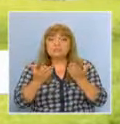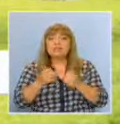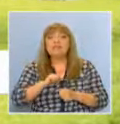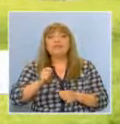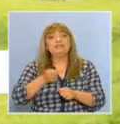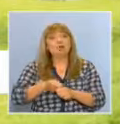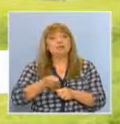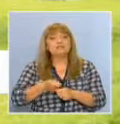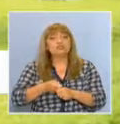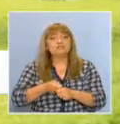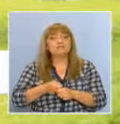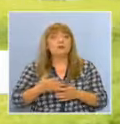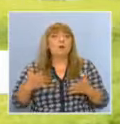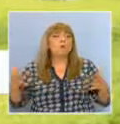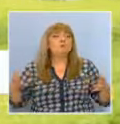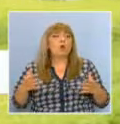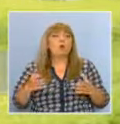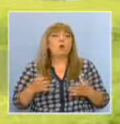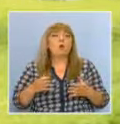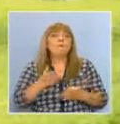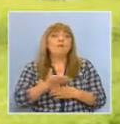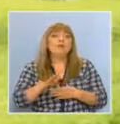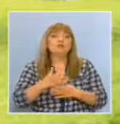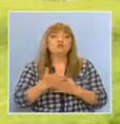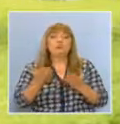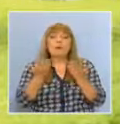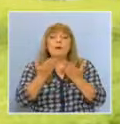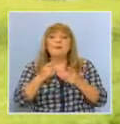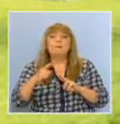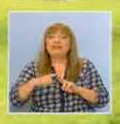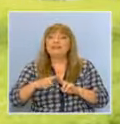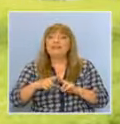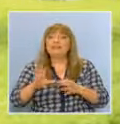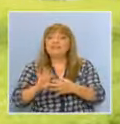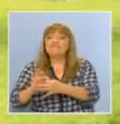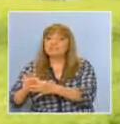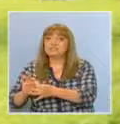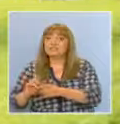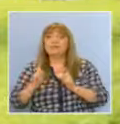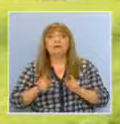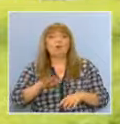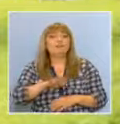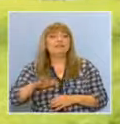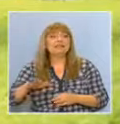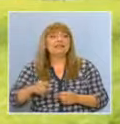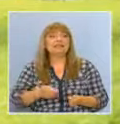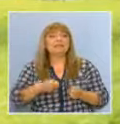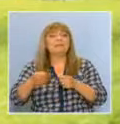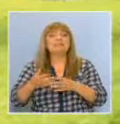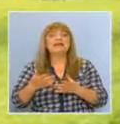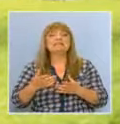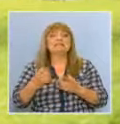и да осъществяваме много междупредметни връзки. Тоест децата да могат да пренасят знанията си от математика